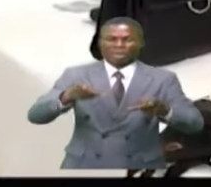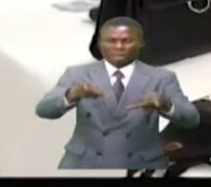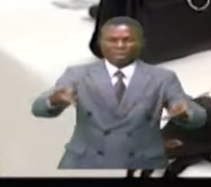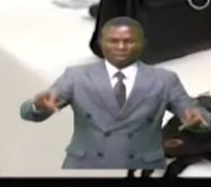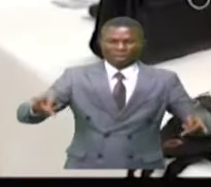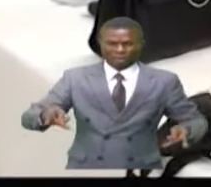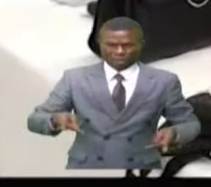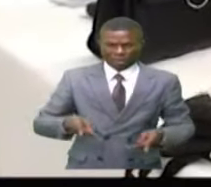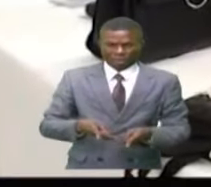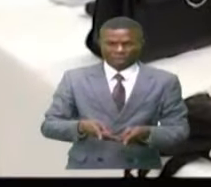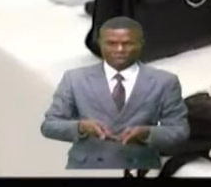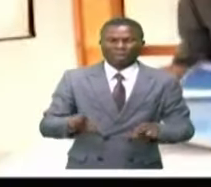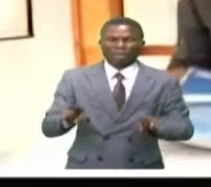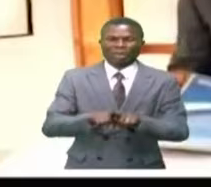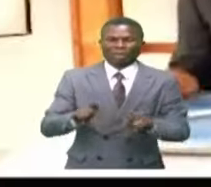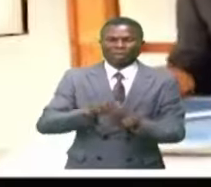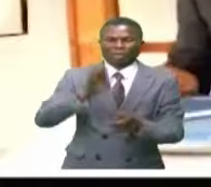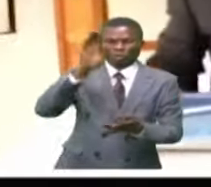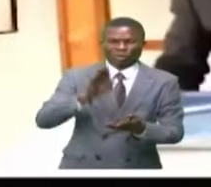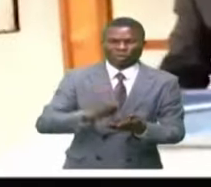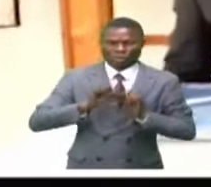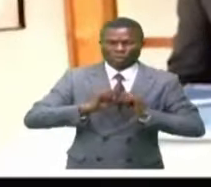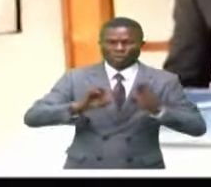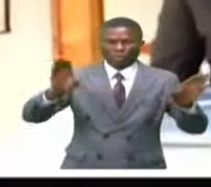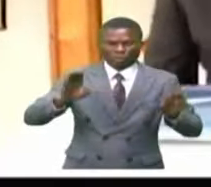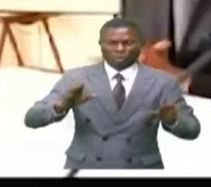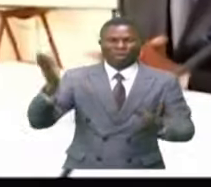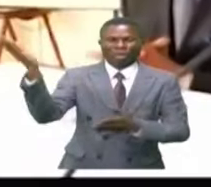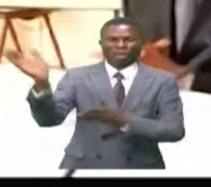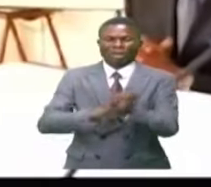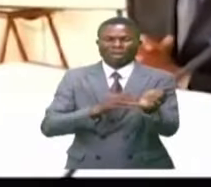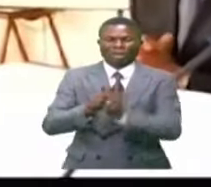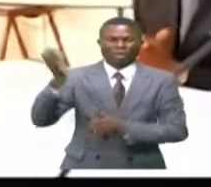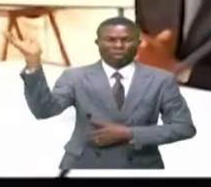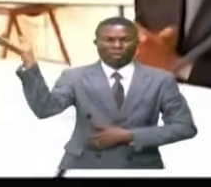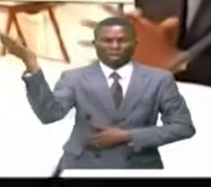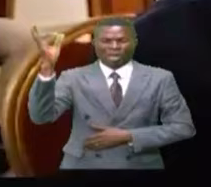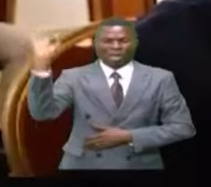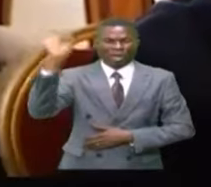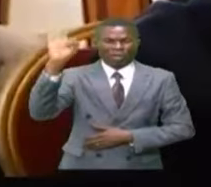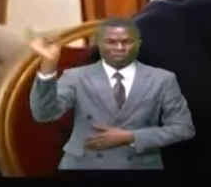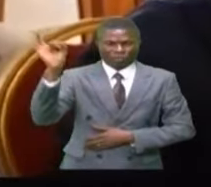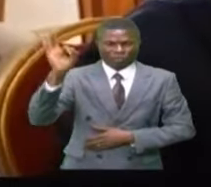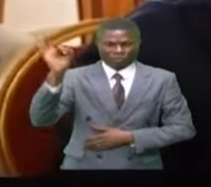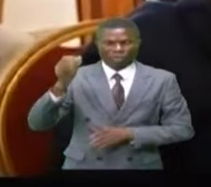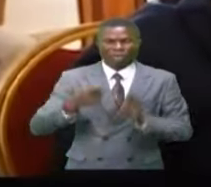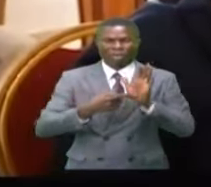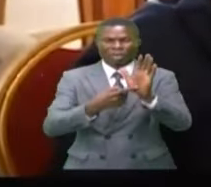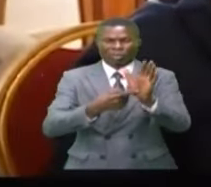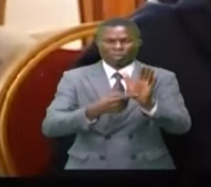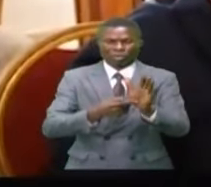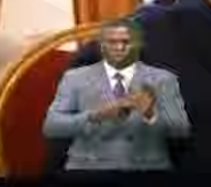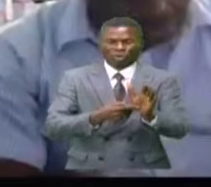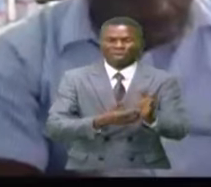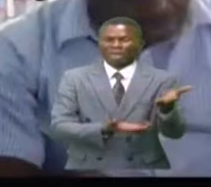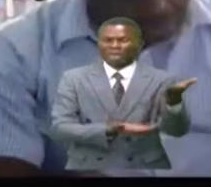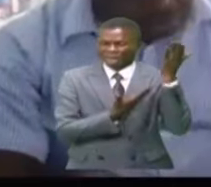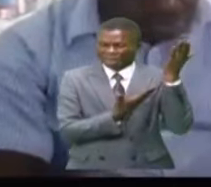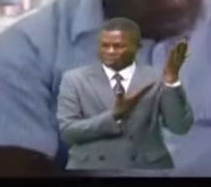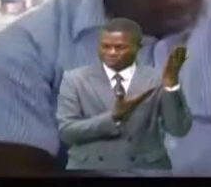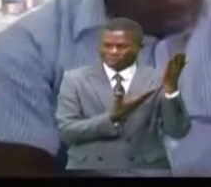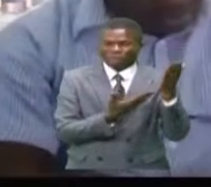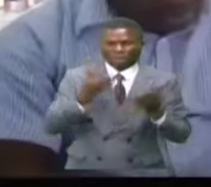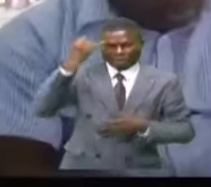en tant que stratégie de réduction des émissions dues à la déforestation et à la dégradation des forêts, présenter les grandes lignes de ce système pour la